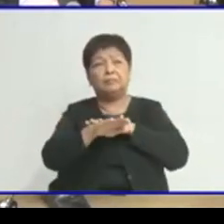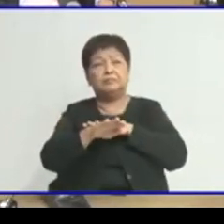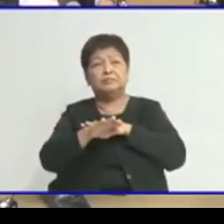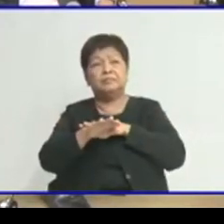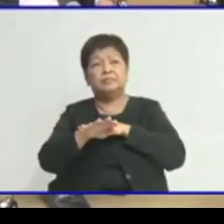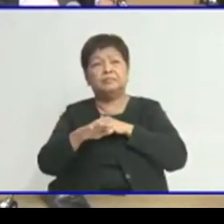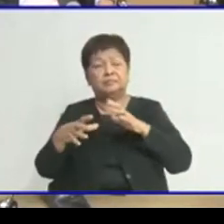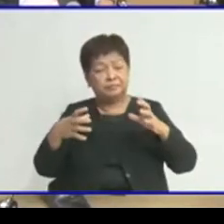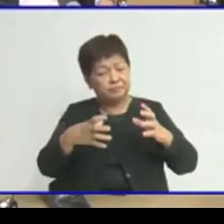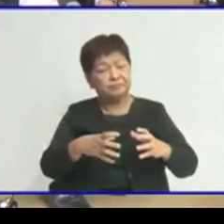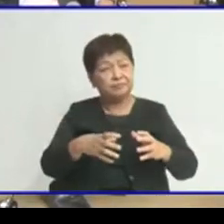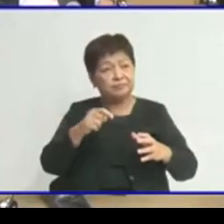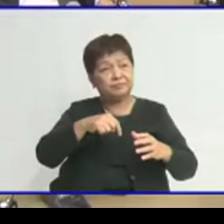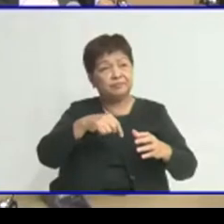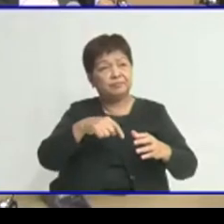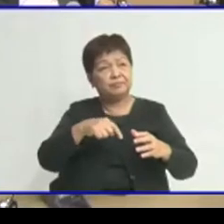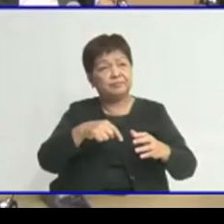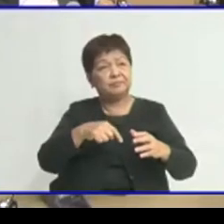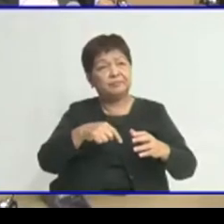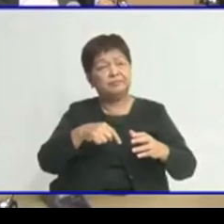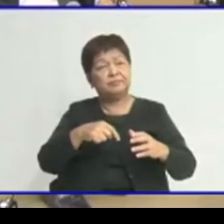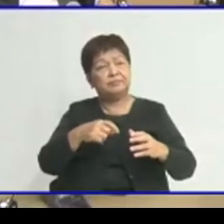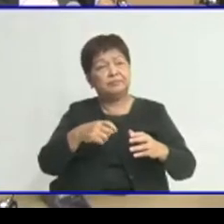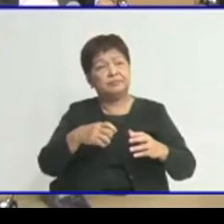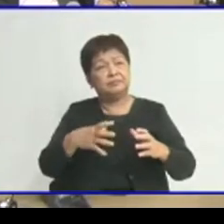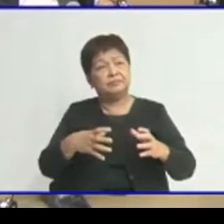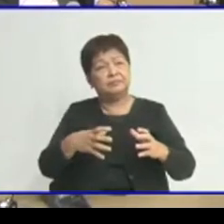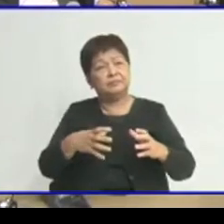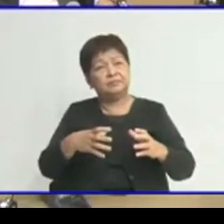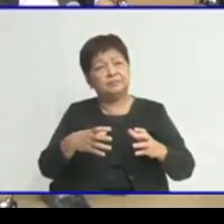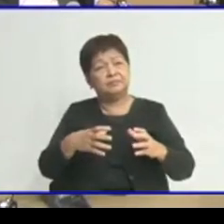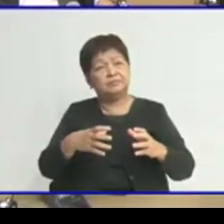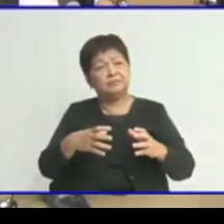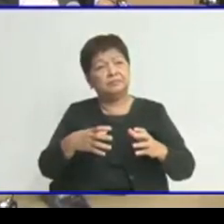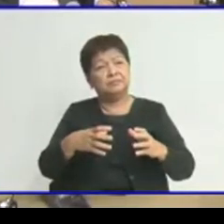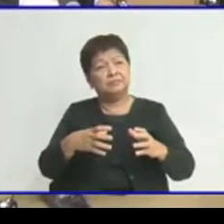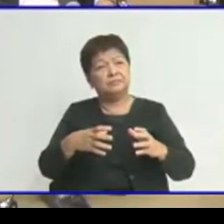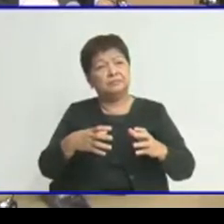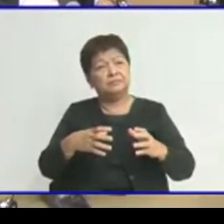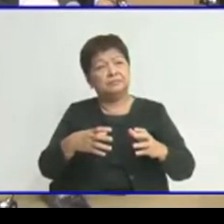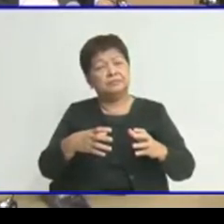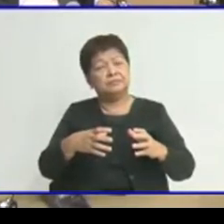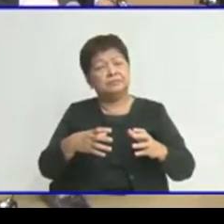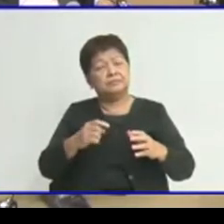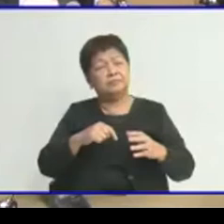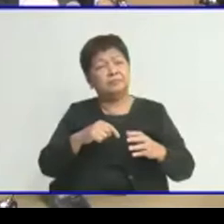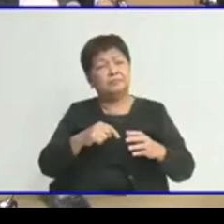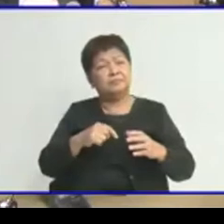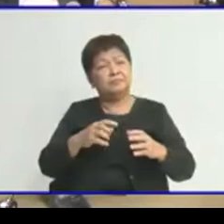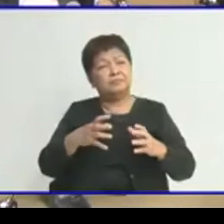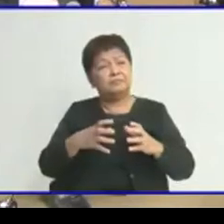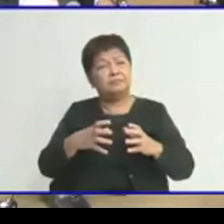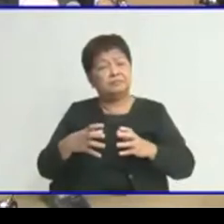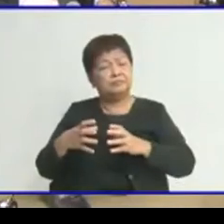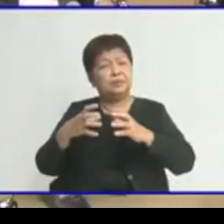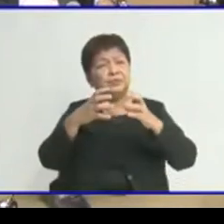าง resettlement นะคะทำไมต้องเข้าไปอยู่ใน IDC สวนพลูคะถ้าไม่อยู่เห็นว่าต้องเสียเงินแรก